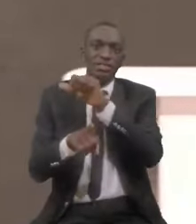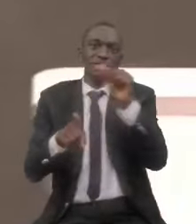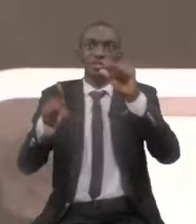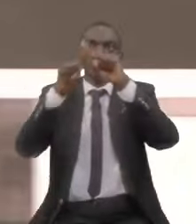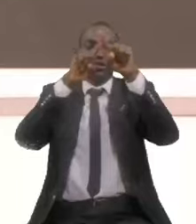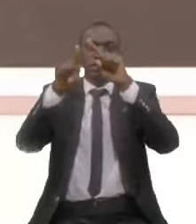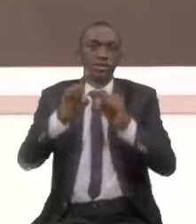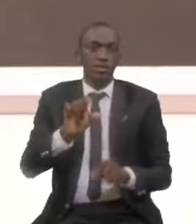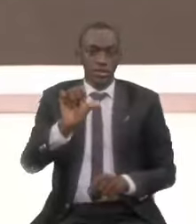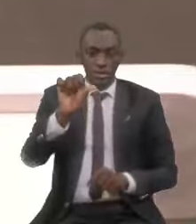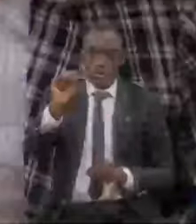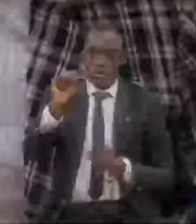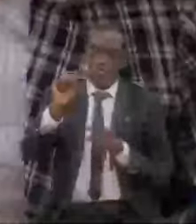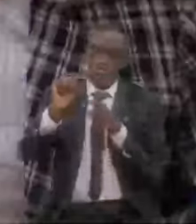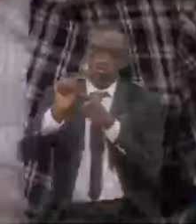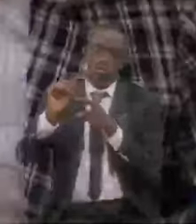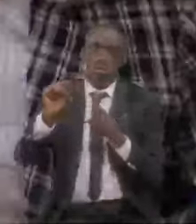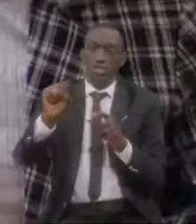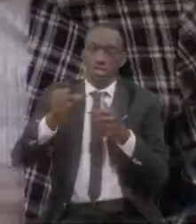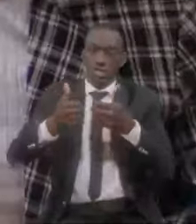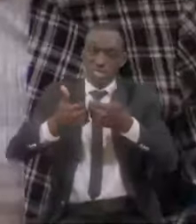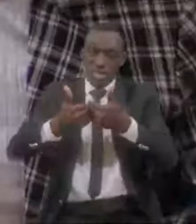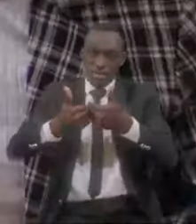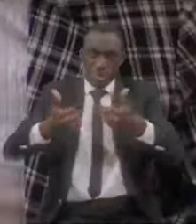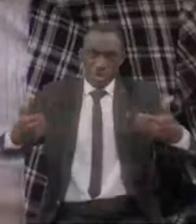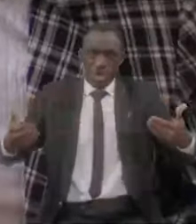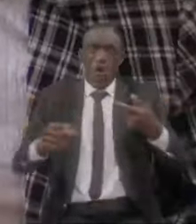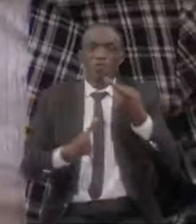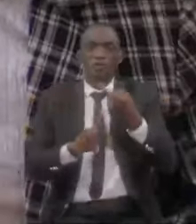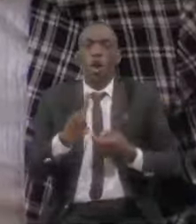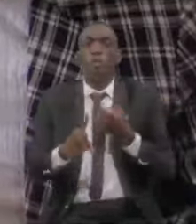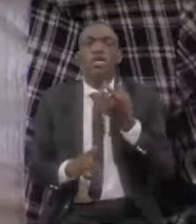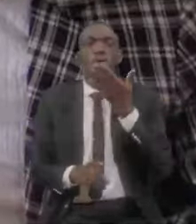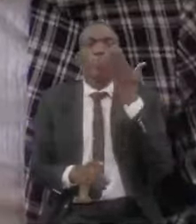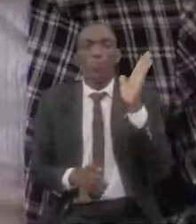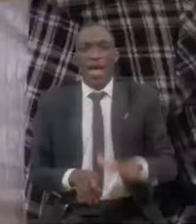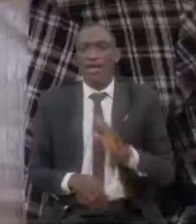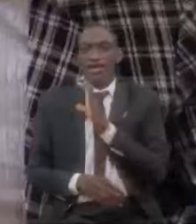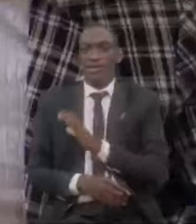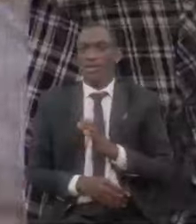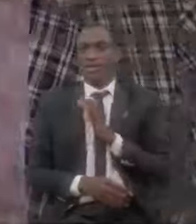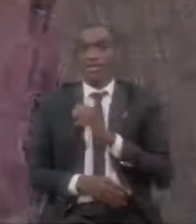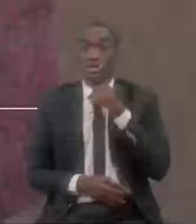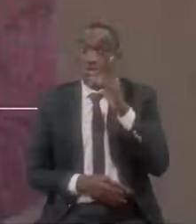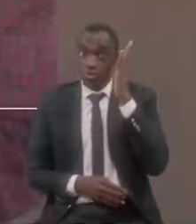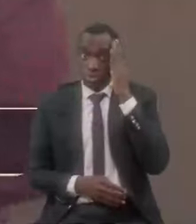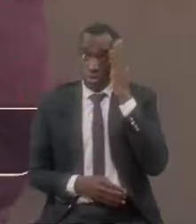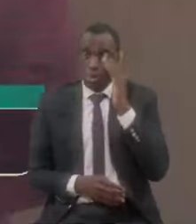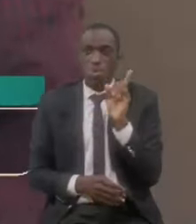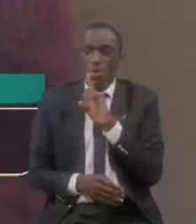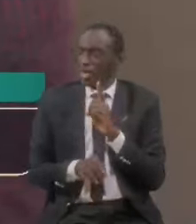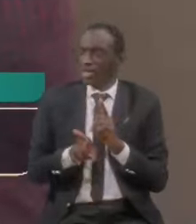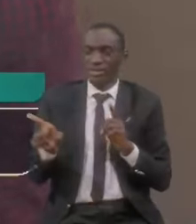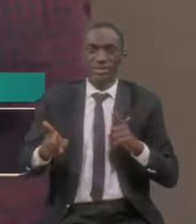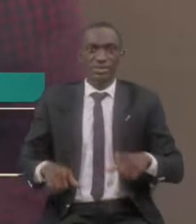Premièrement, par la séparation des mauvais personnages. Vous savez d'où il vient. Et vous connaissez Ophni